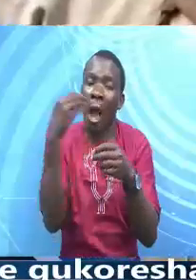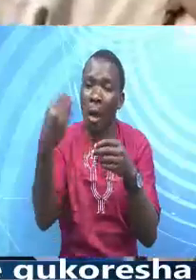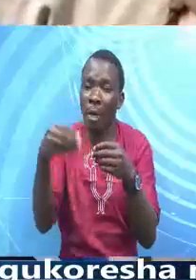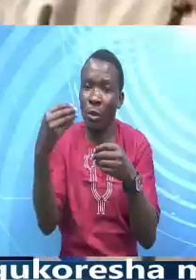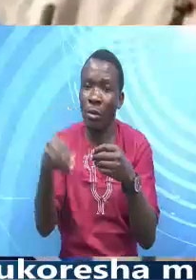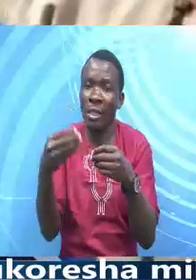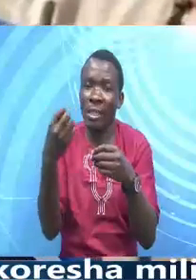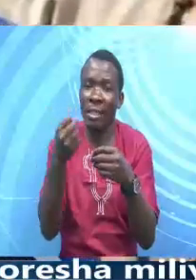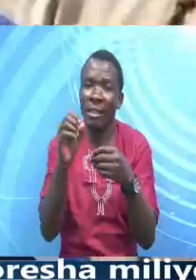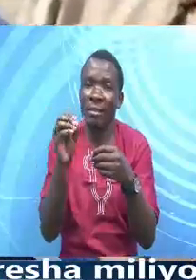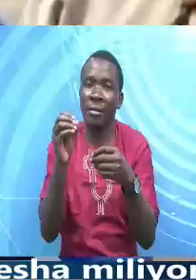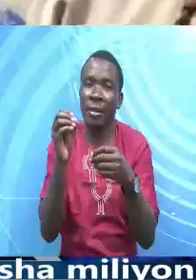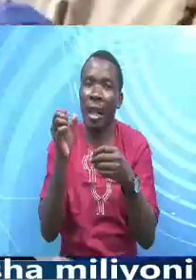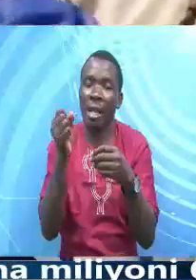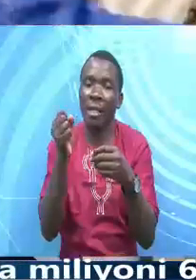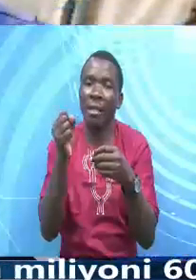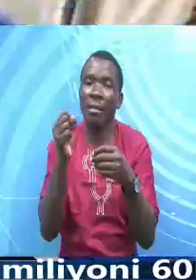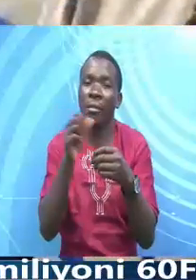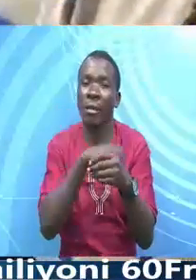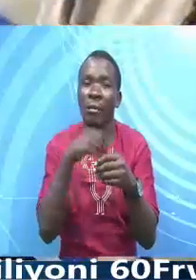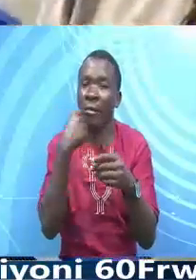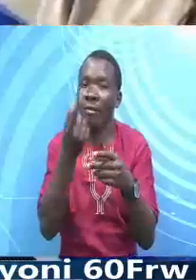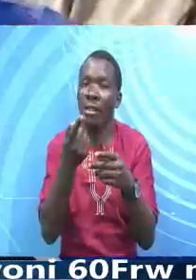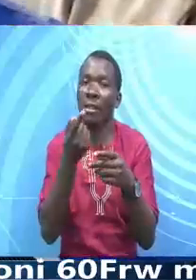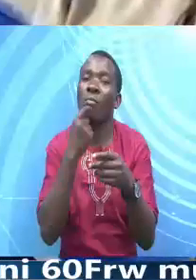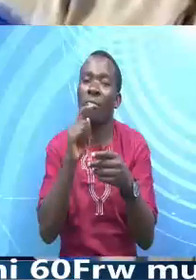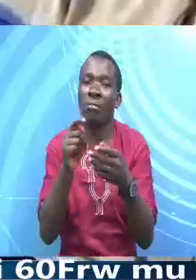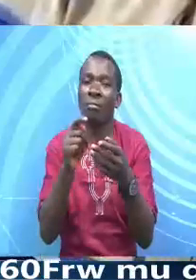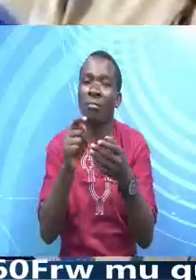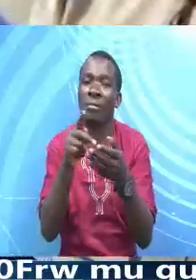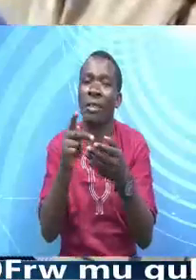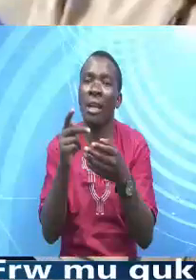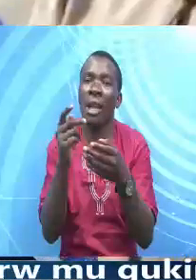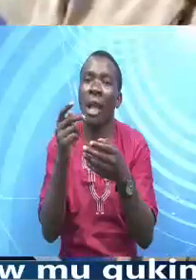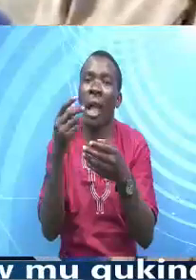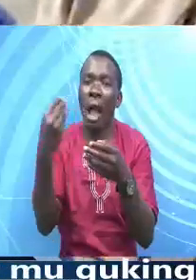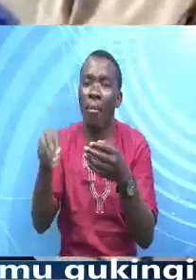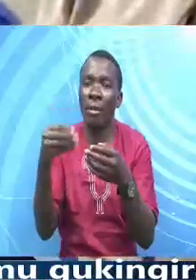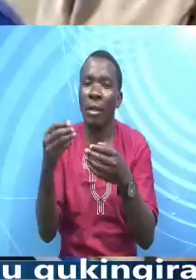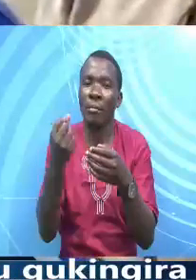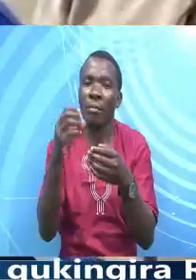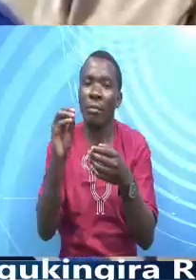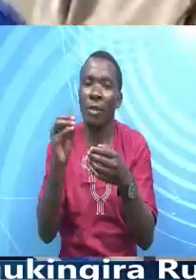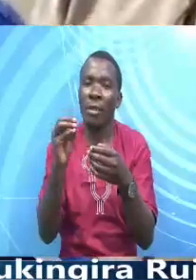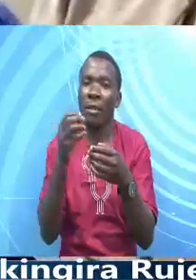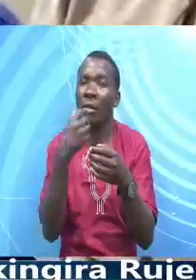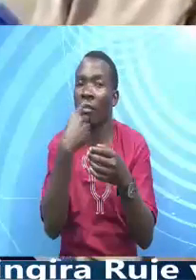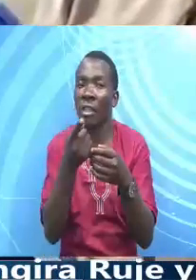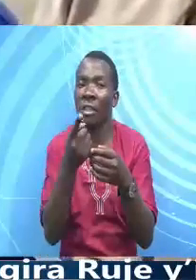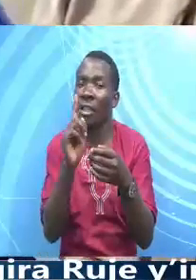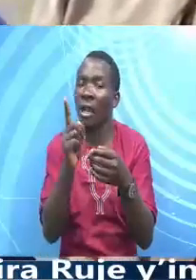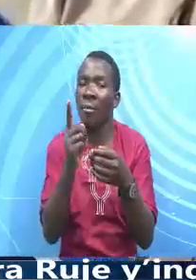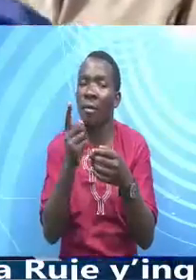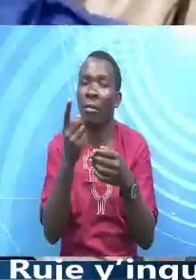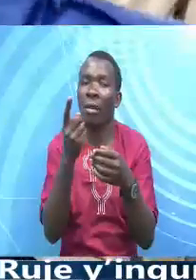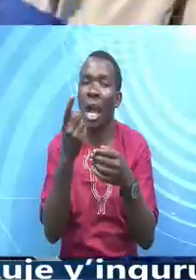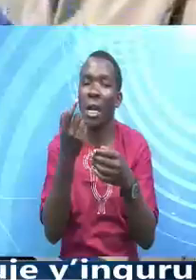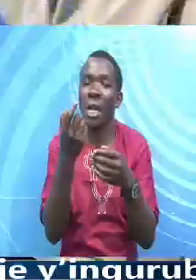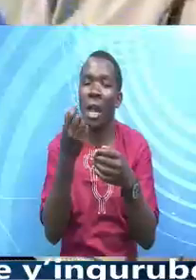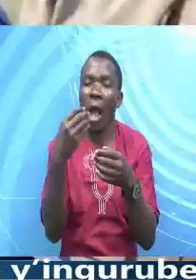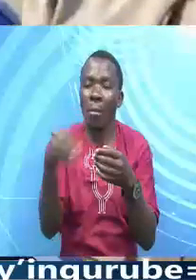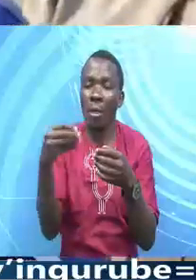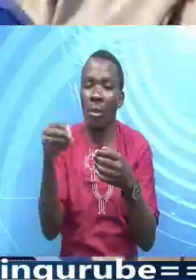5 dolari. Tulishinda pale jana nani kuduani wakasema wapi paka 5 dolari. Mulishinda huko miezi